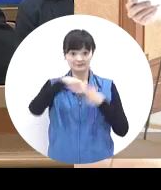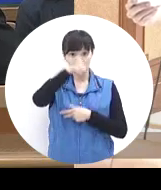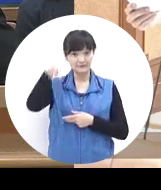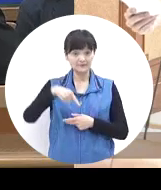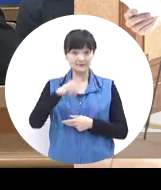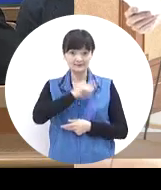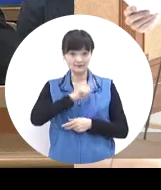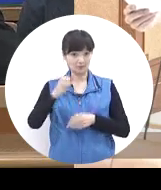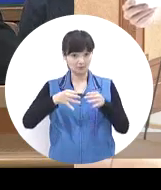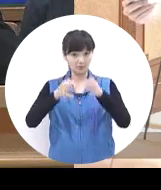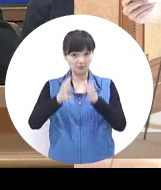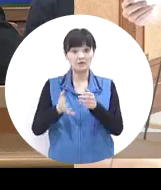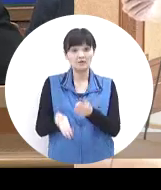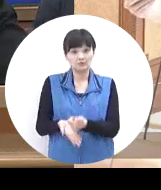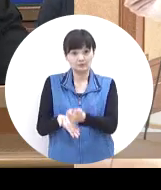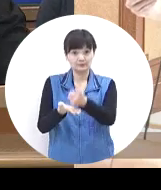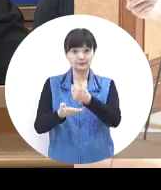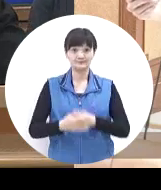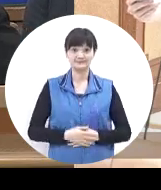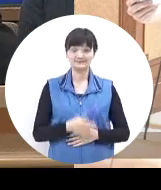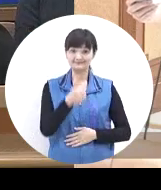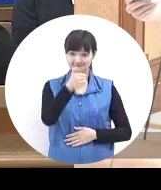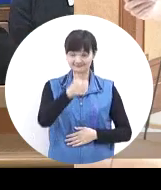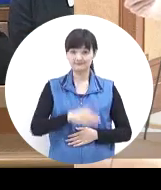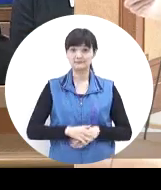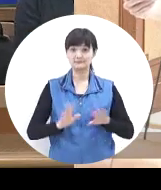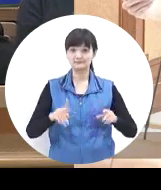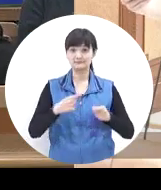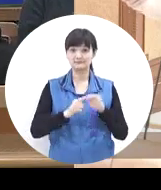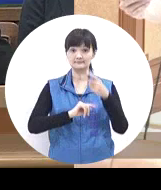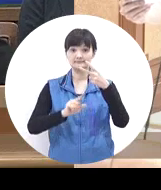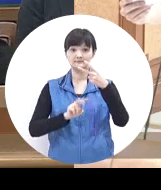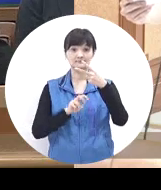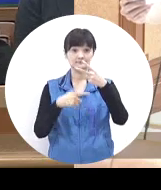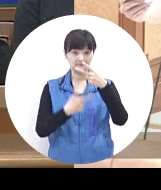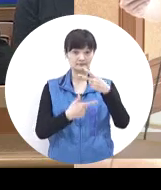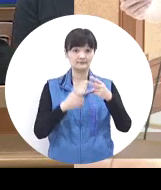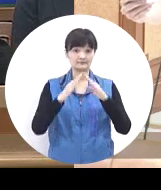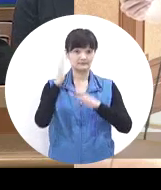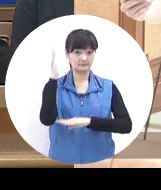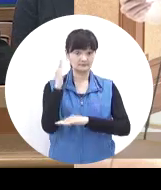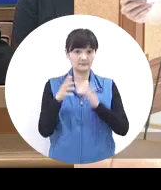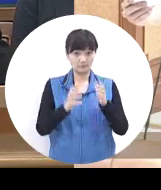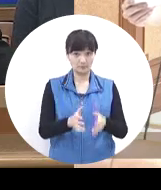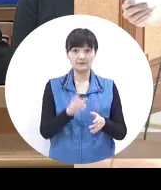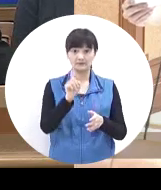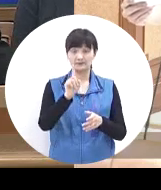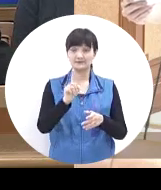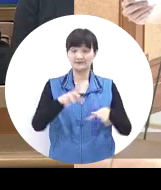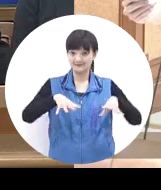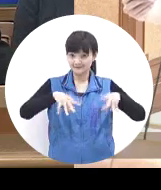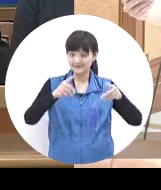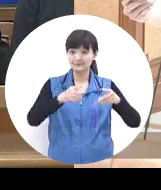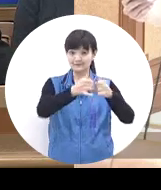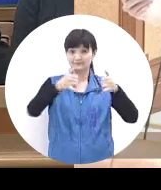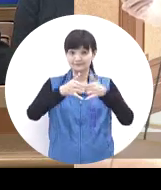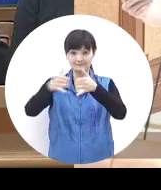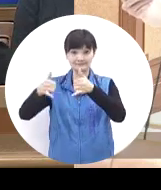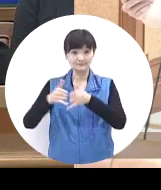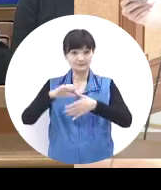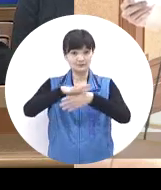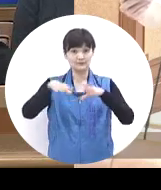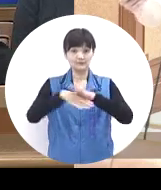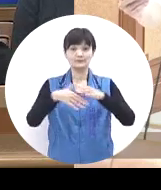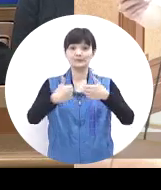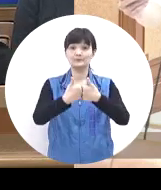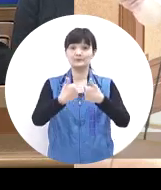下。 谢谢市长。而今年的2月26号，市政府召开了第一次的族群文化会议。那在这个会议上，市